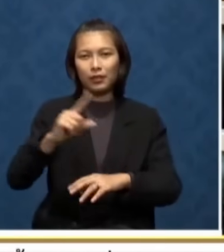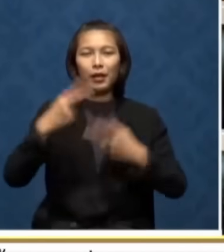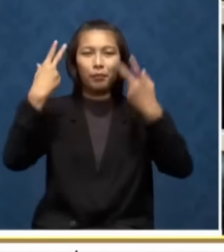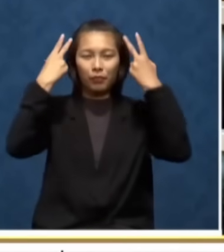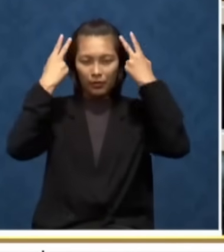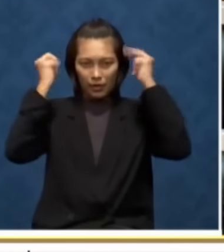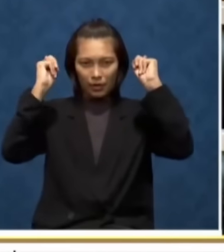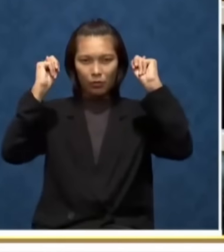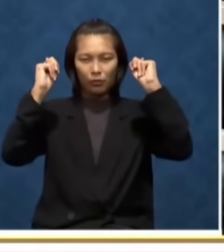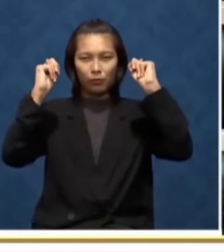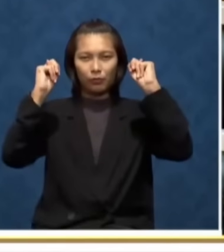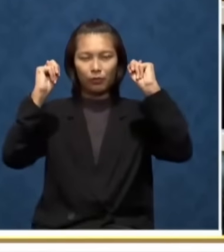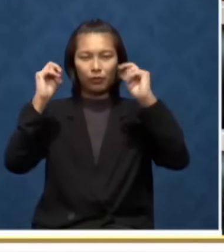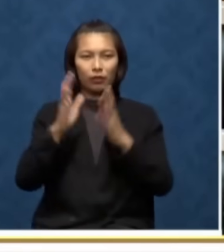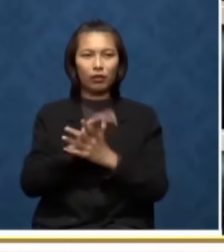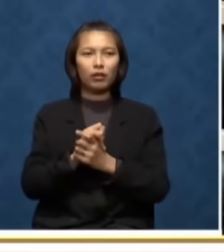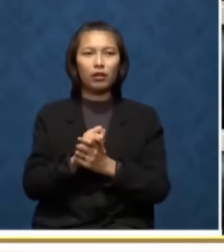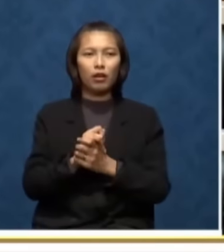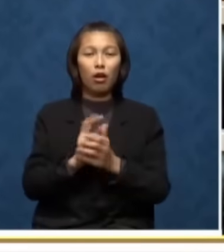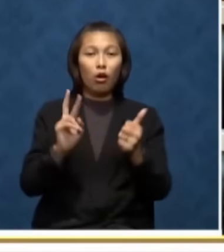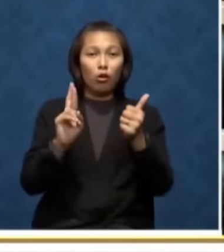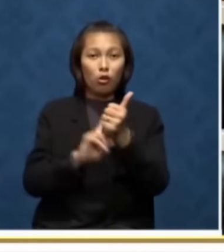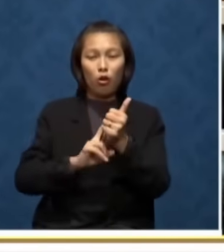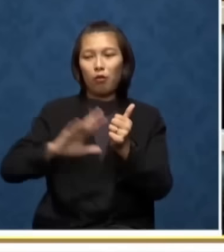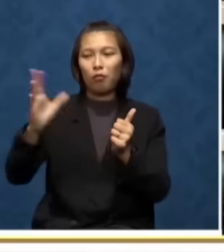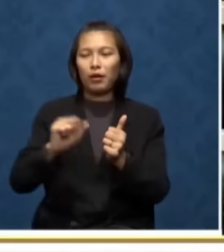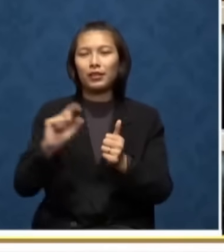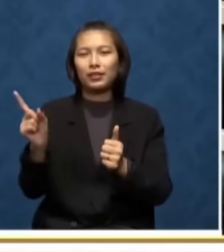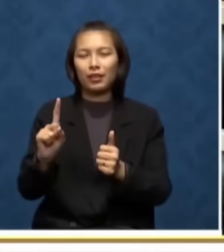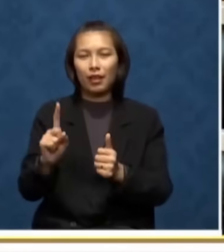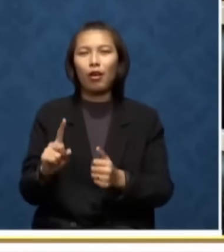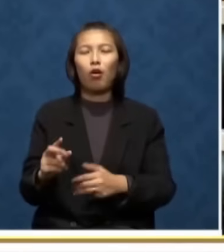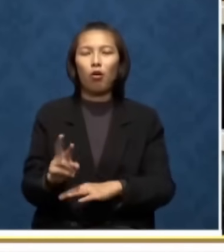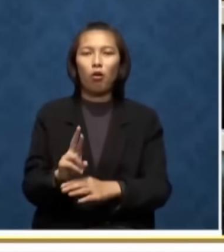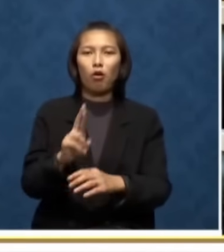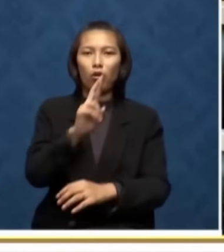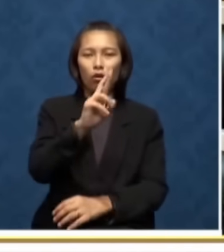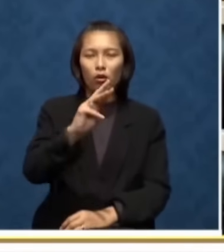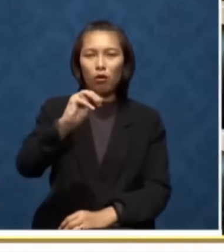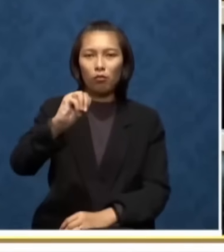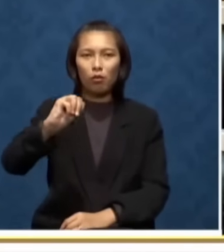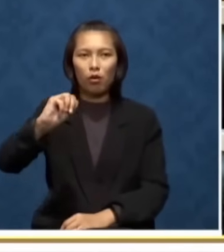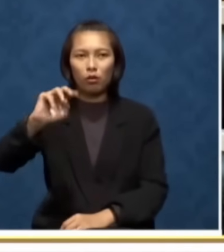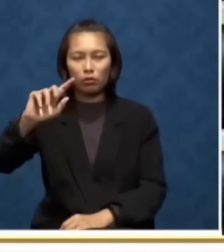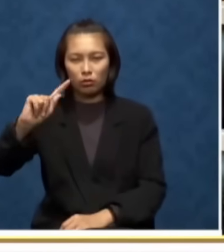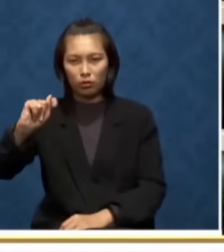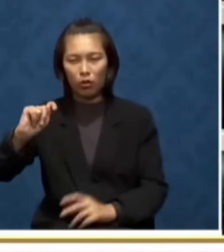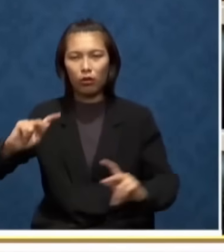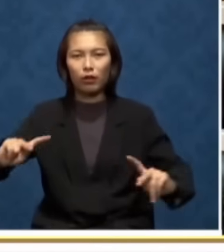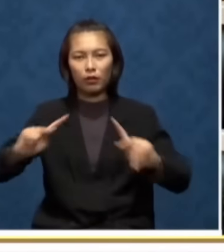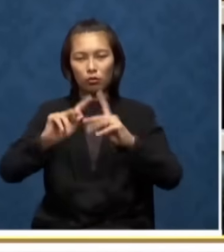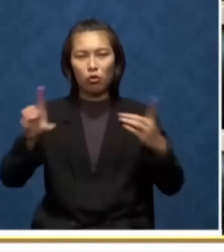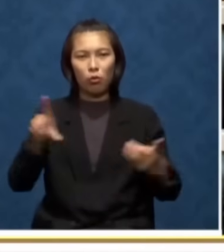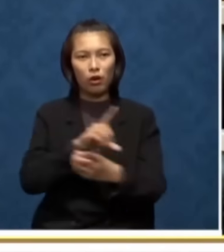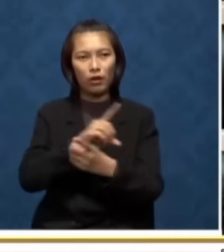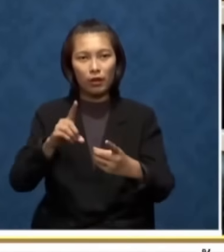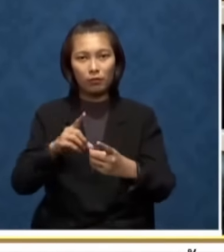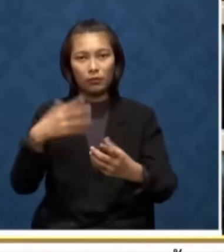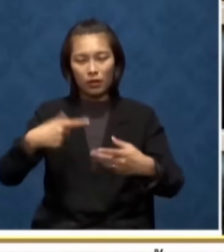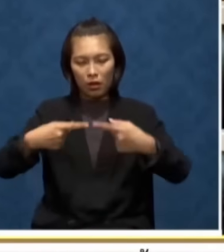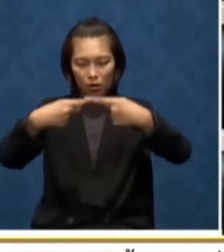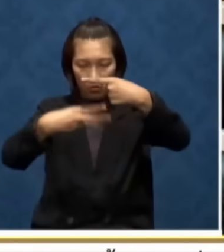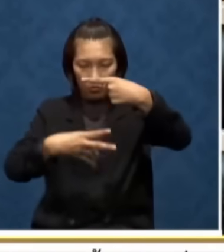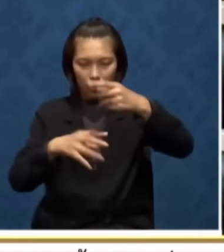รัฐมนตรีและรองประธานจะมาจากรัฐมนตรีว่าการกระทรวงวัฒนธรรมโดยอีก 7ตำแหน่ง